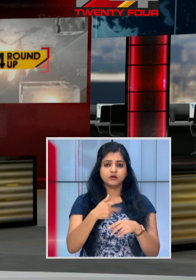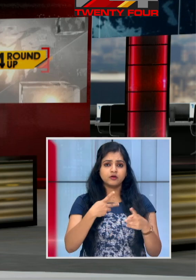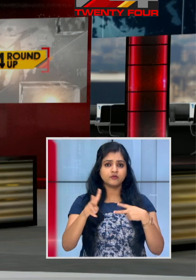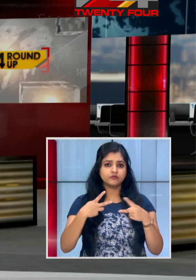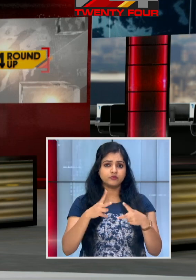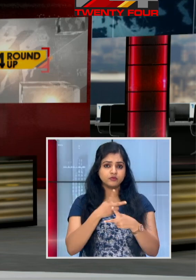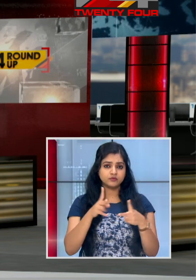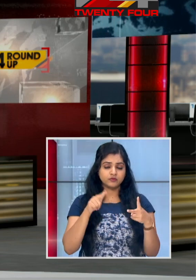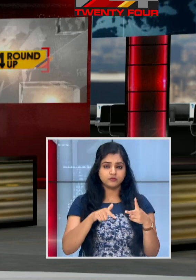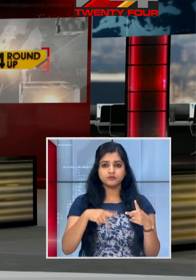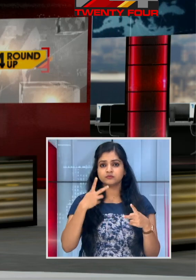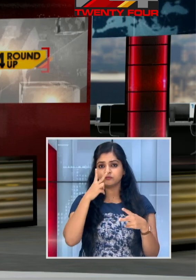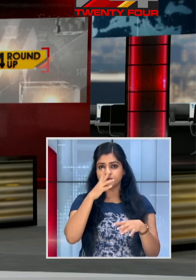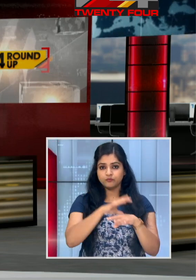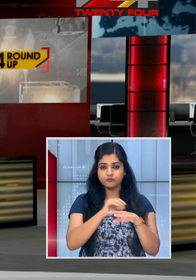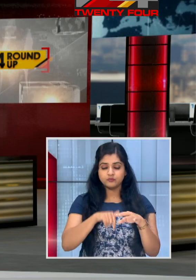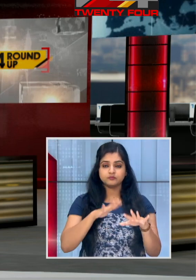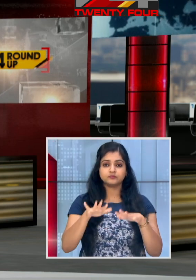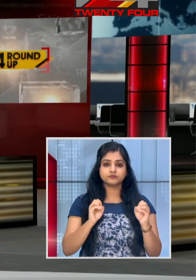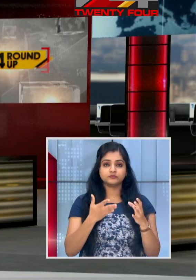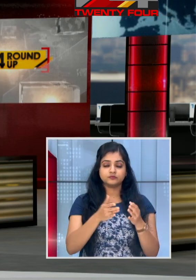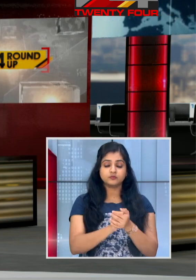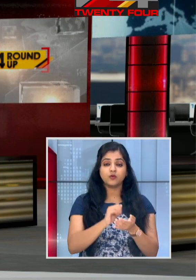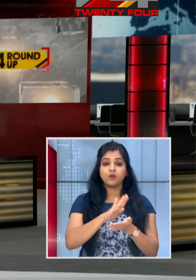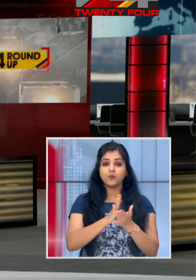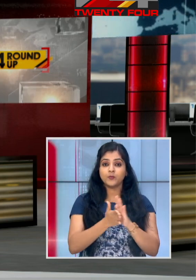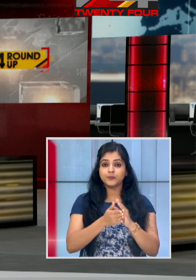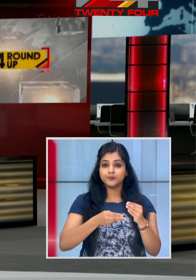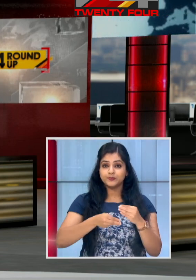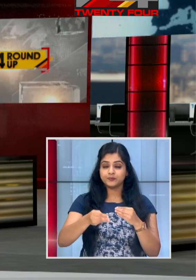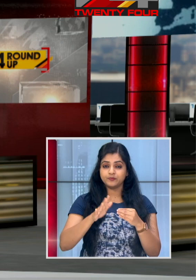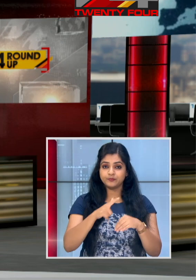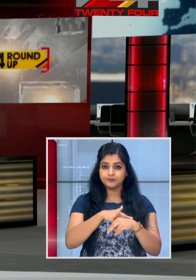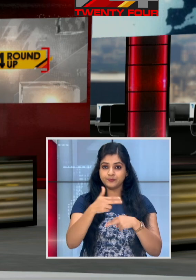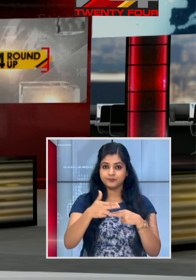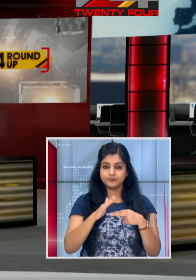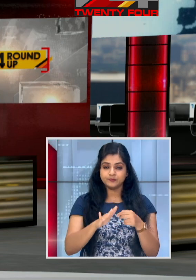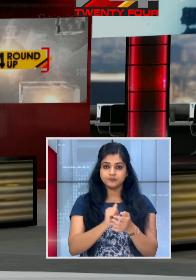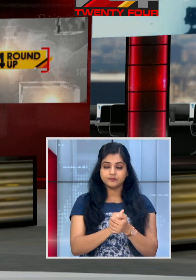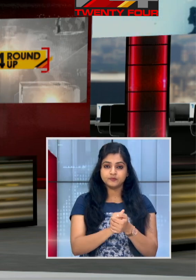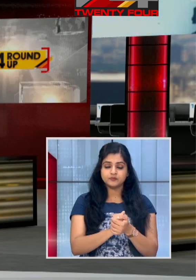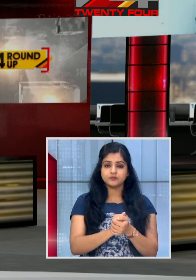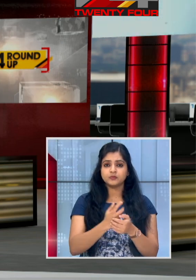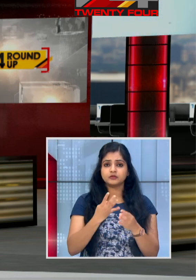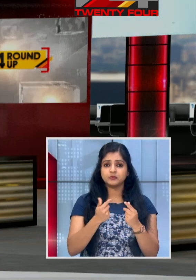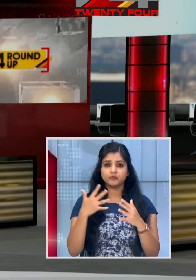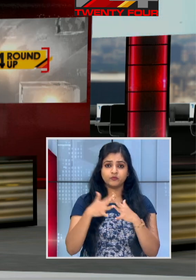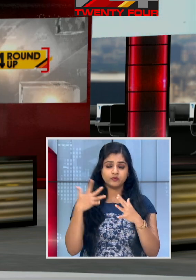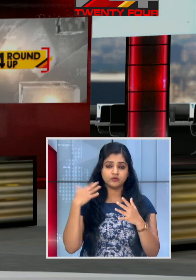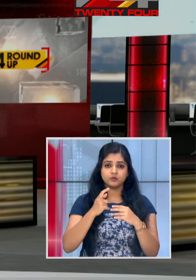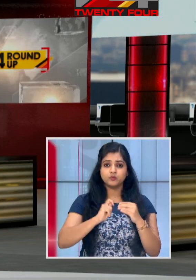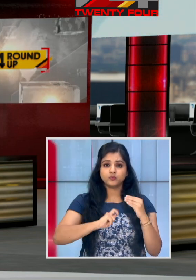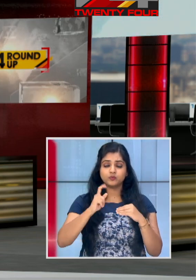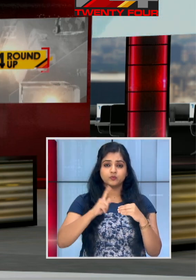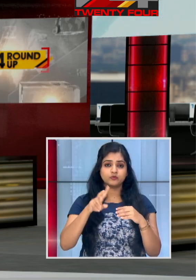ശ്രദ്ധയിൽപ്പെട്ട സാഹചര്യത്തിലാണ് നടപടി. ഷഫീദ് റാവത്ത് ചേരുന്ന വിശദാംശങ്ങളുമായി. ഷഫീദ്, ഓണം ഉൾപ്പെടെയുള്ള ഉത്സവ സീസണിലേക്ക് കടക്കാൻ പോവുകയാണ്. കുറേ ആഴ്ചകളായി തന്നെ ഈ വിലക്കയറ്റം വലിയ